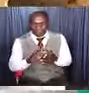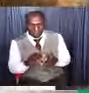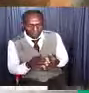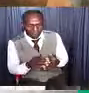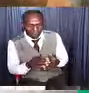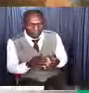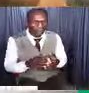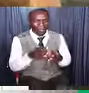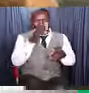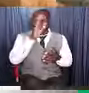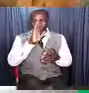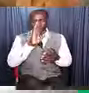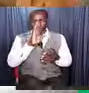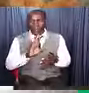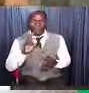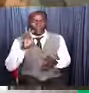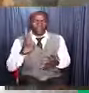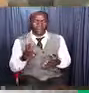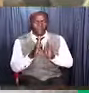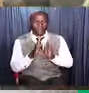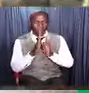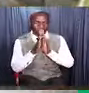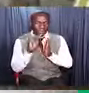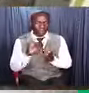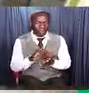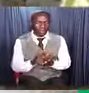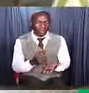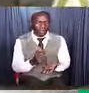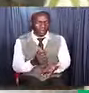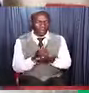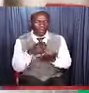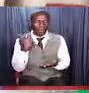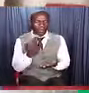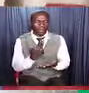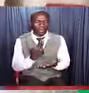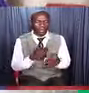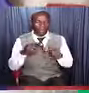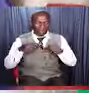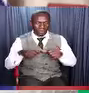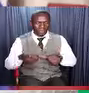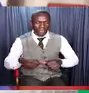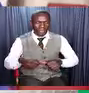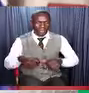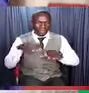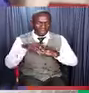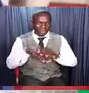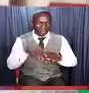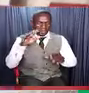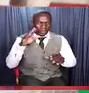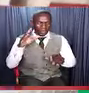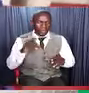Angalia ndugu hao wanabidii. Wanabidii lakini hawana kukaa. Mara wanatoka